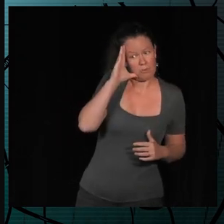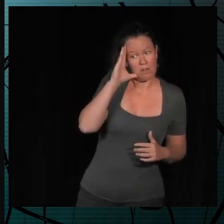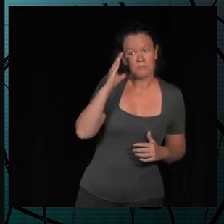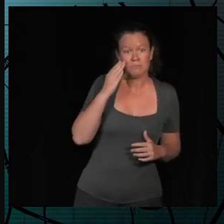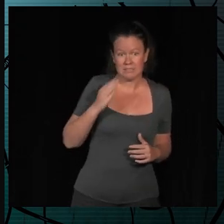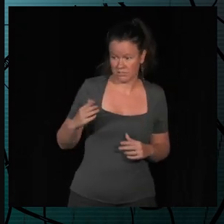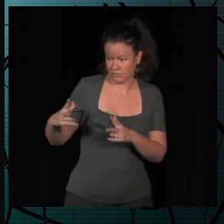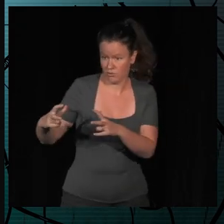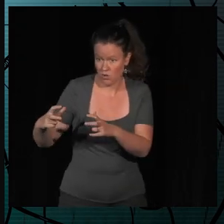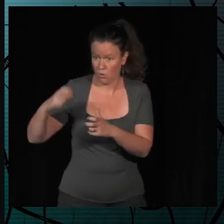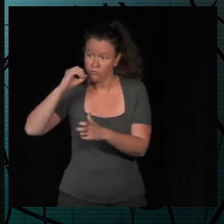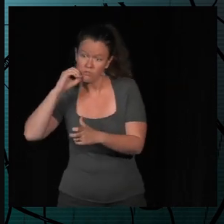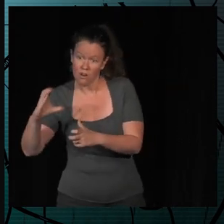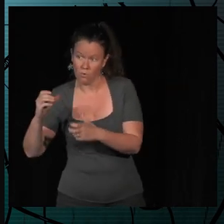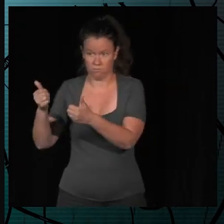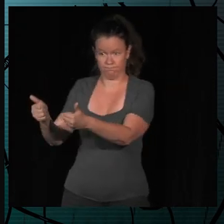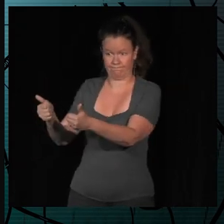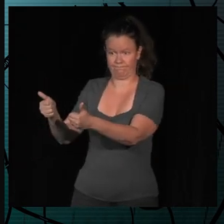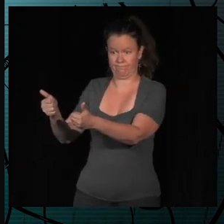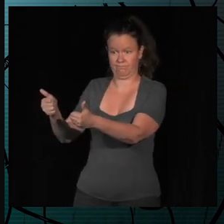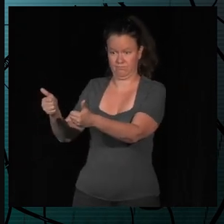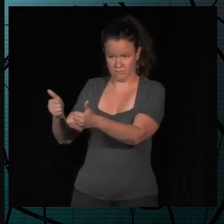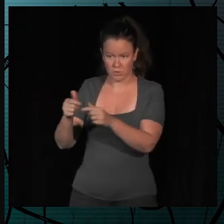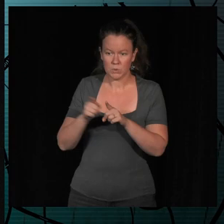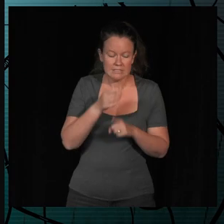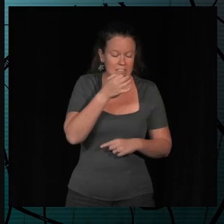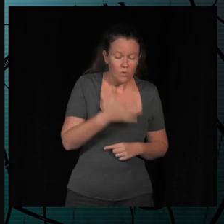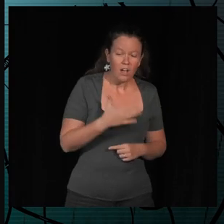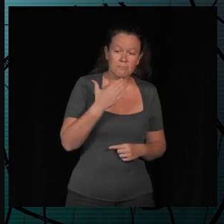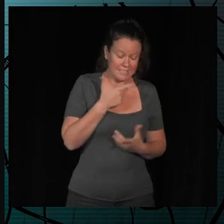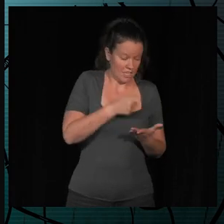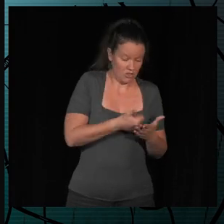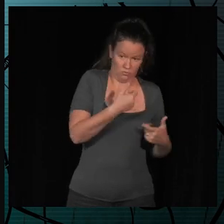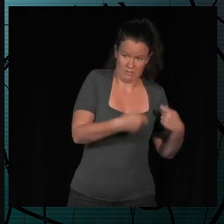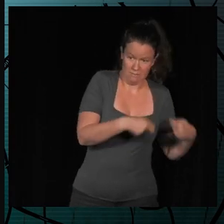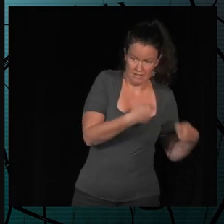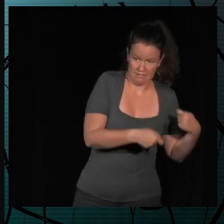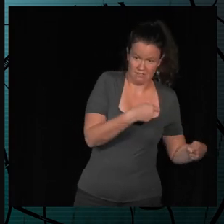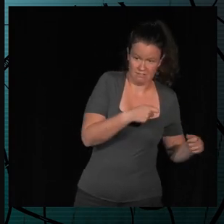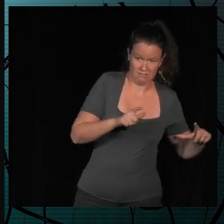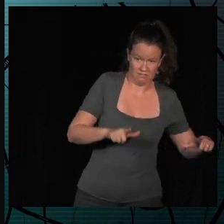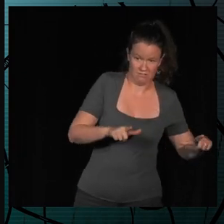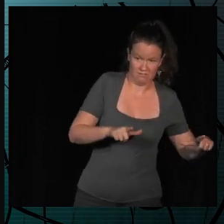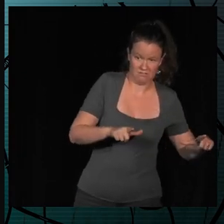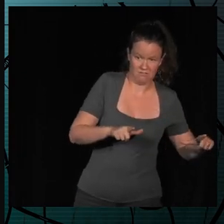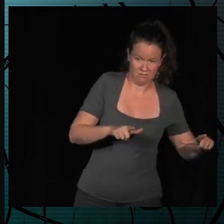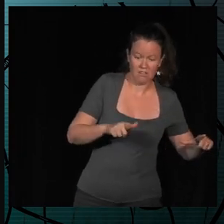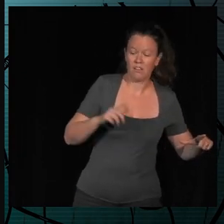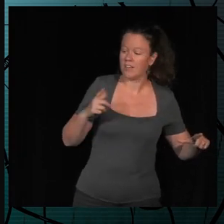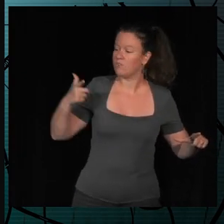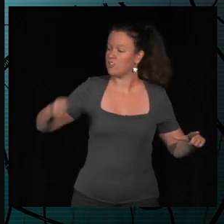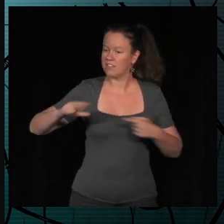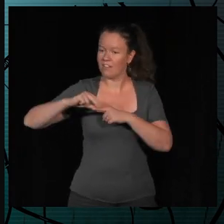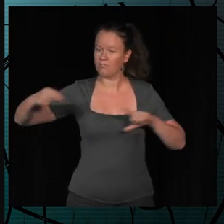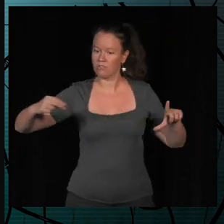achète une tablette et le même jour un gros feutre et sur le feutre on avec le feutre on écrit sur la tablette le nom de la famille et quand l'enfant